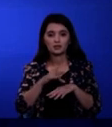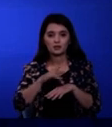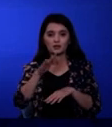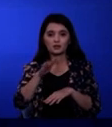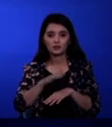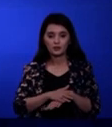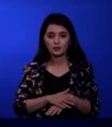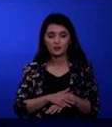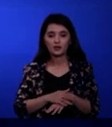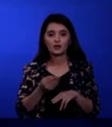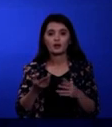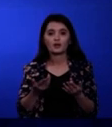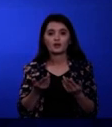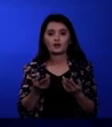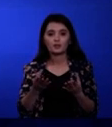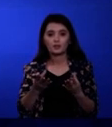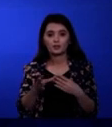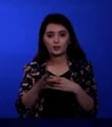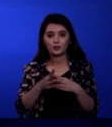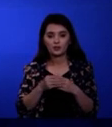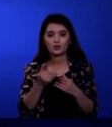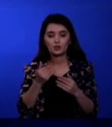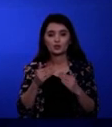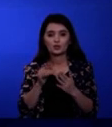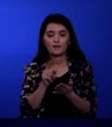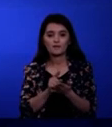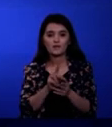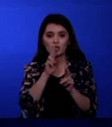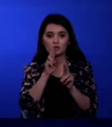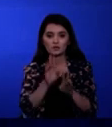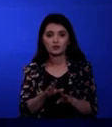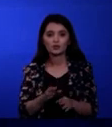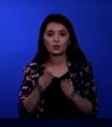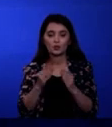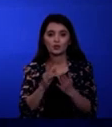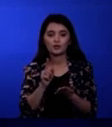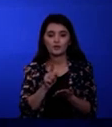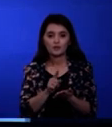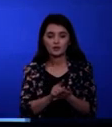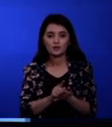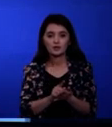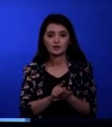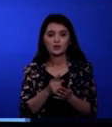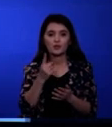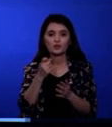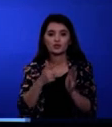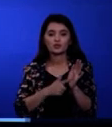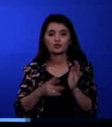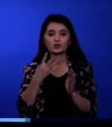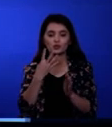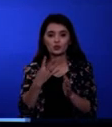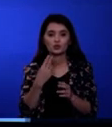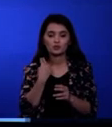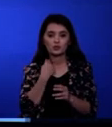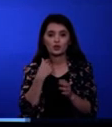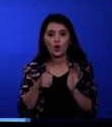yakun yasaymiz. Keling, uyga vazifa bilan tanishtirib o'tsam. Uyga vazifa 174-chi betdagi